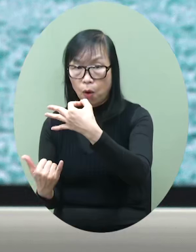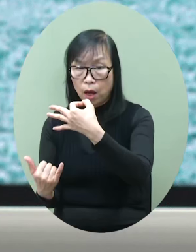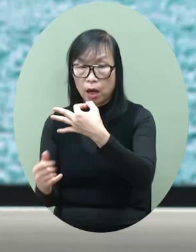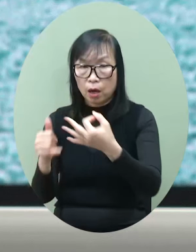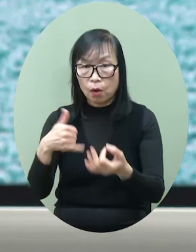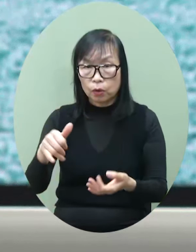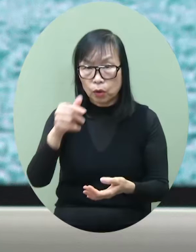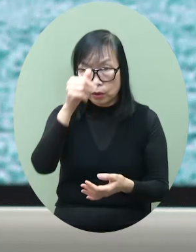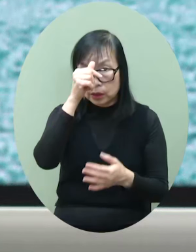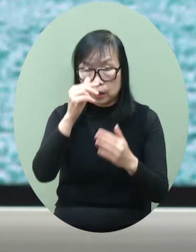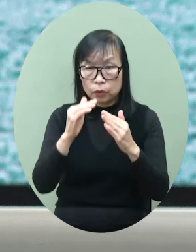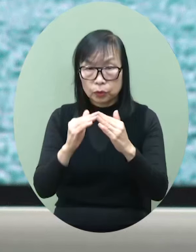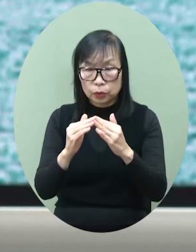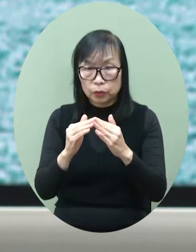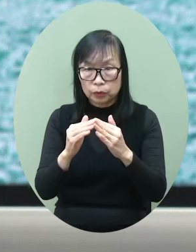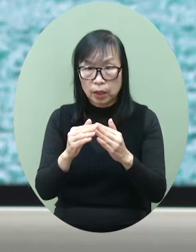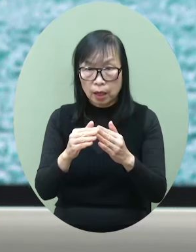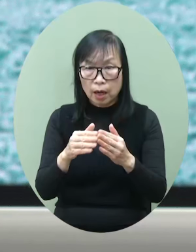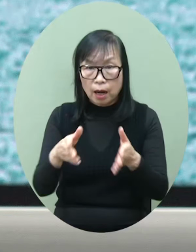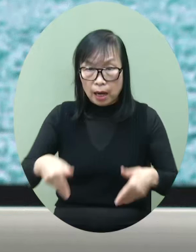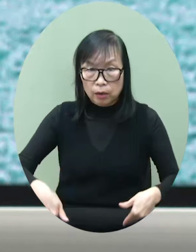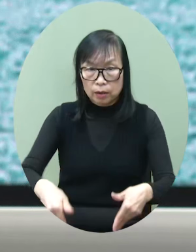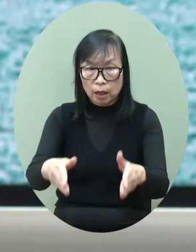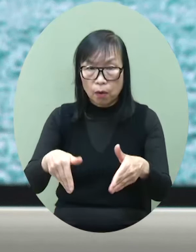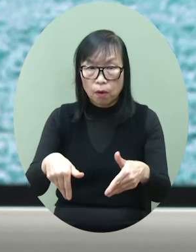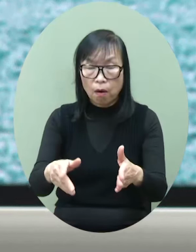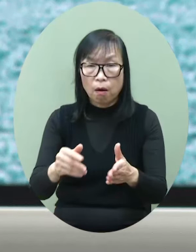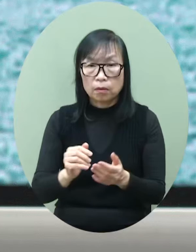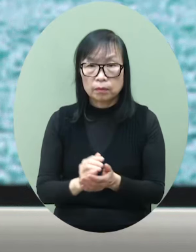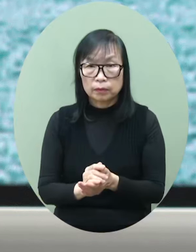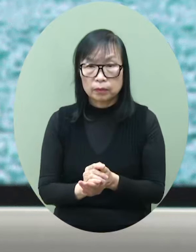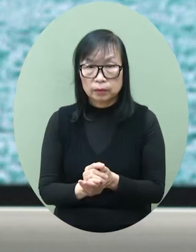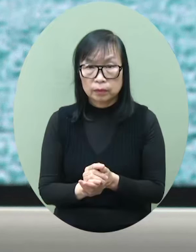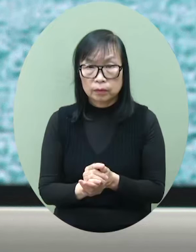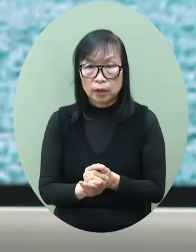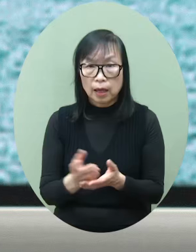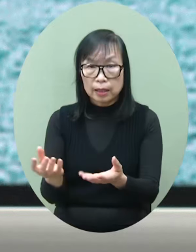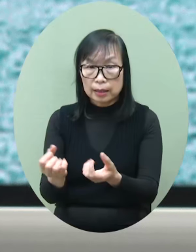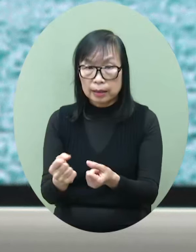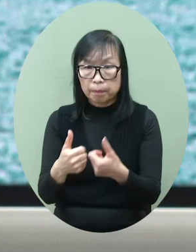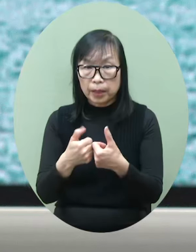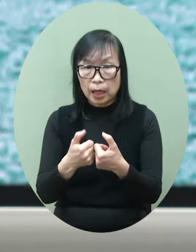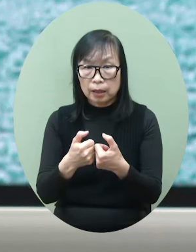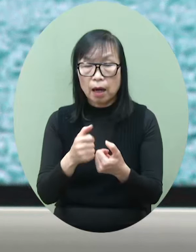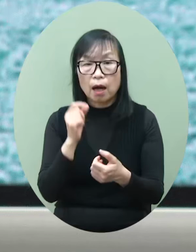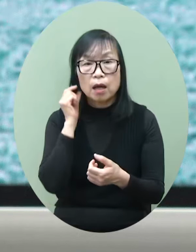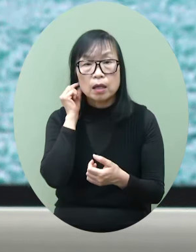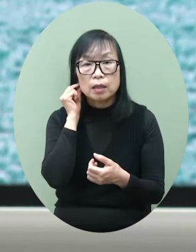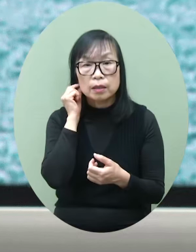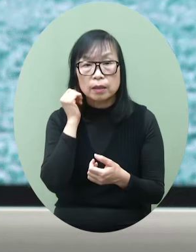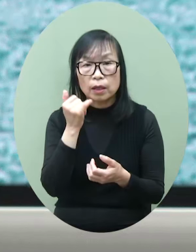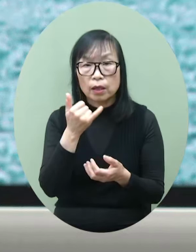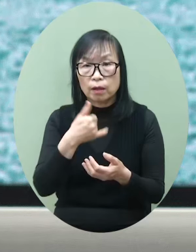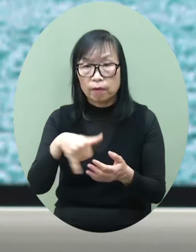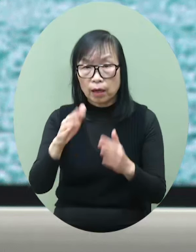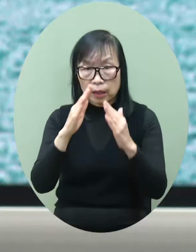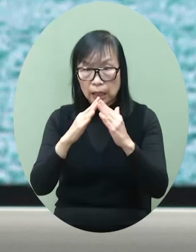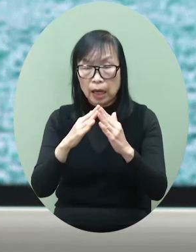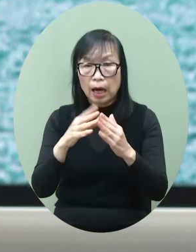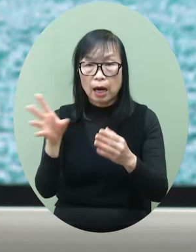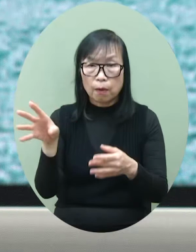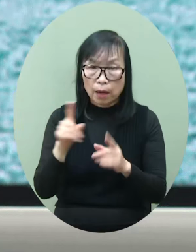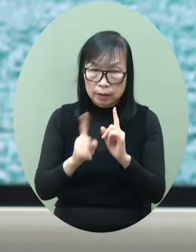那裡的走廊等候比較多或者有些時候去接太太出院還有拿些東西